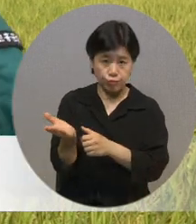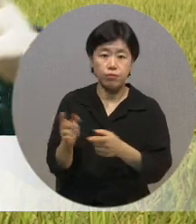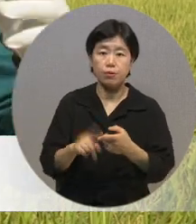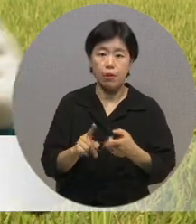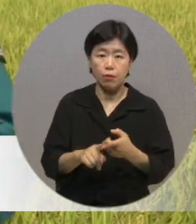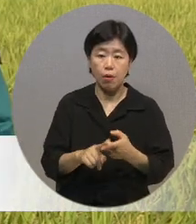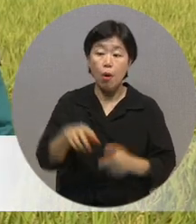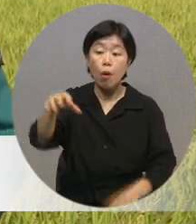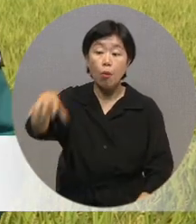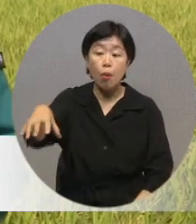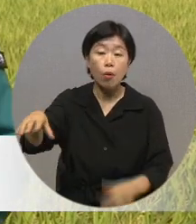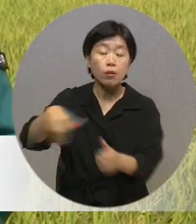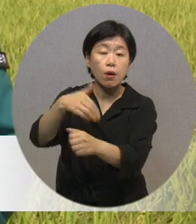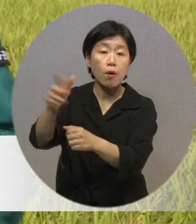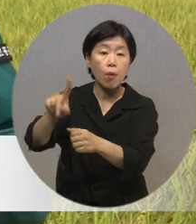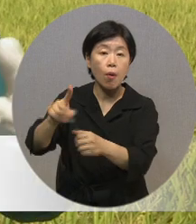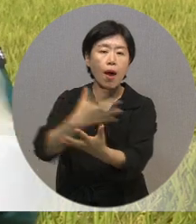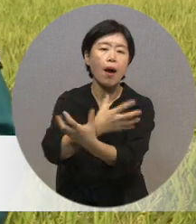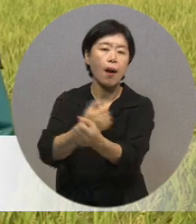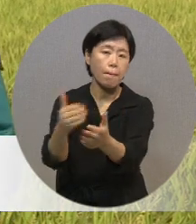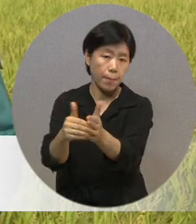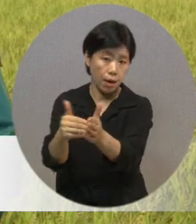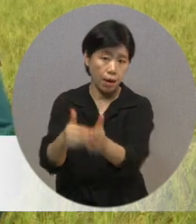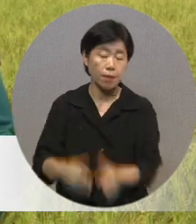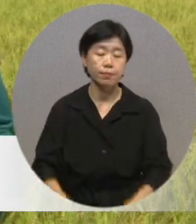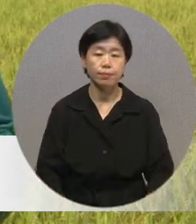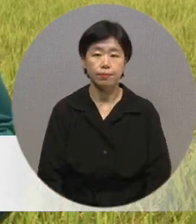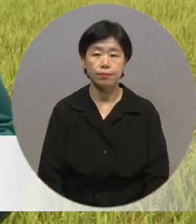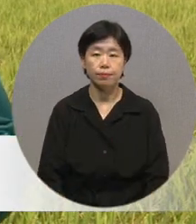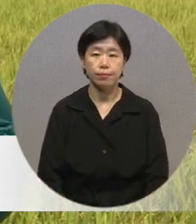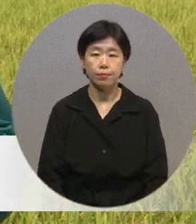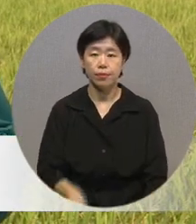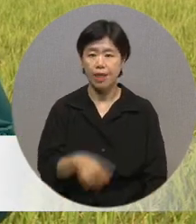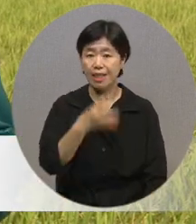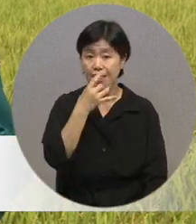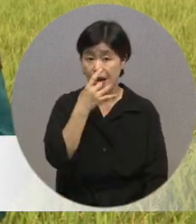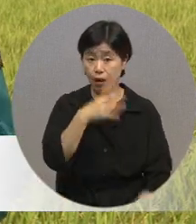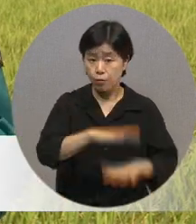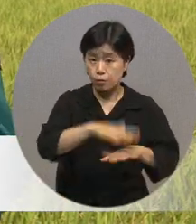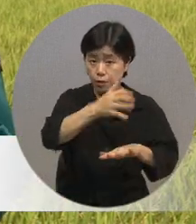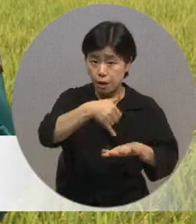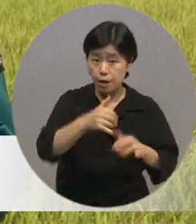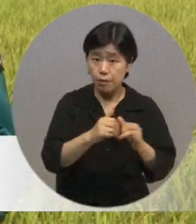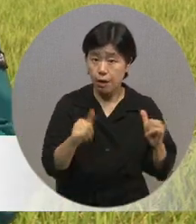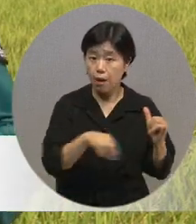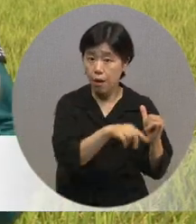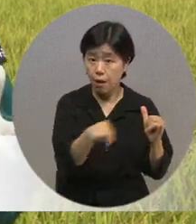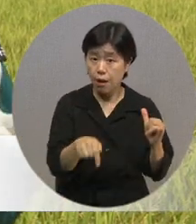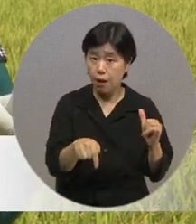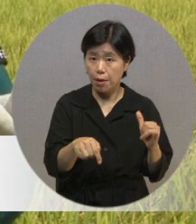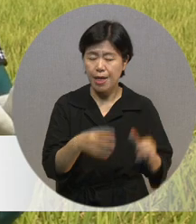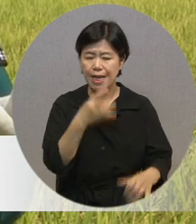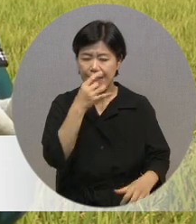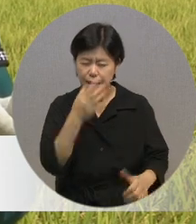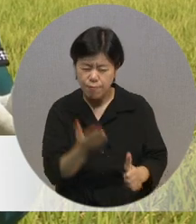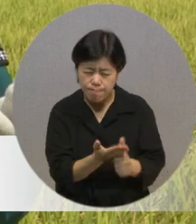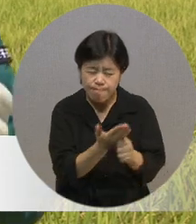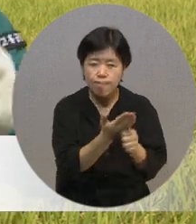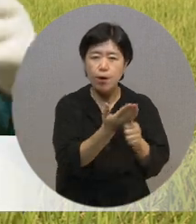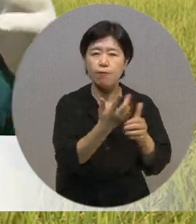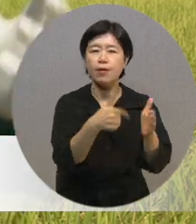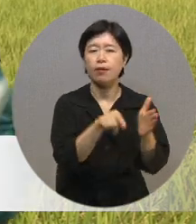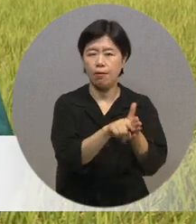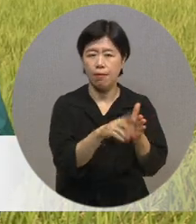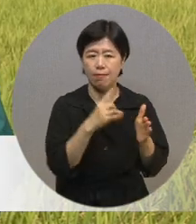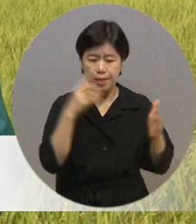현지 유통사 협약을 체결했는데 우리 판매하기로 쌀 농가들은 쌀 생산에만 전념하고